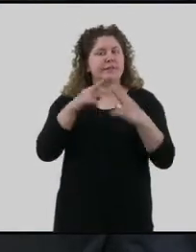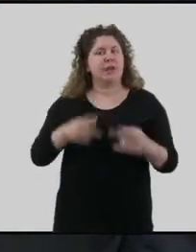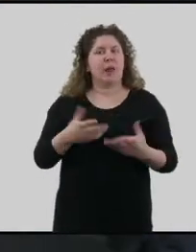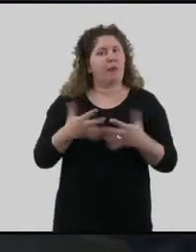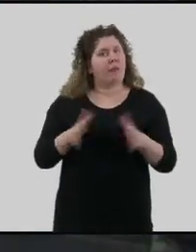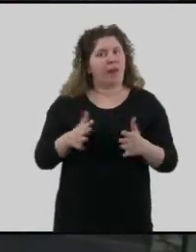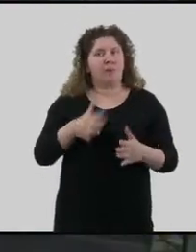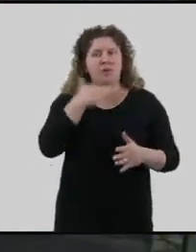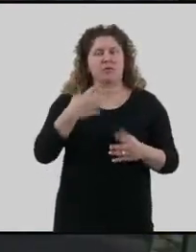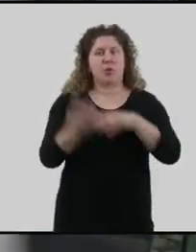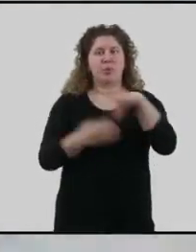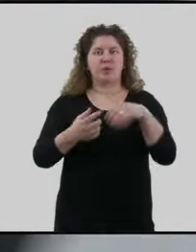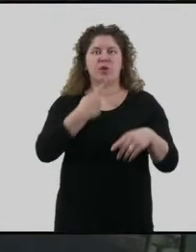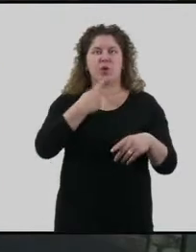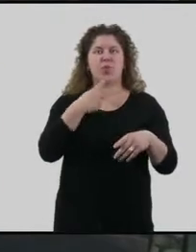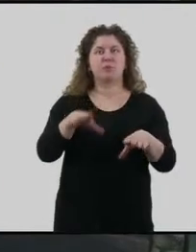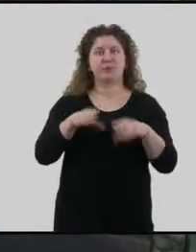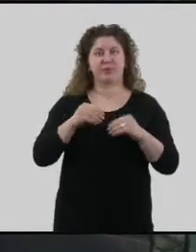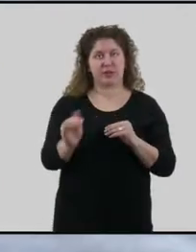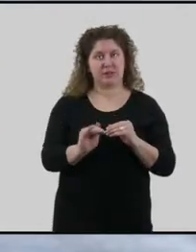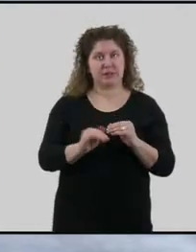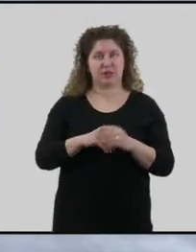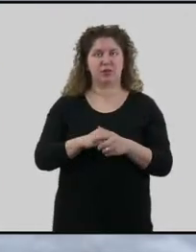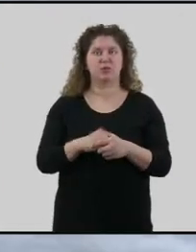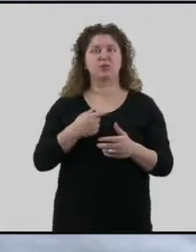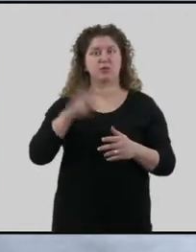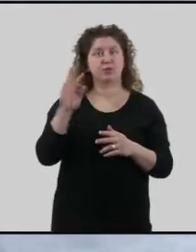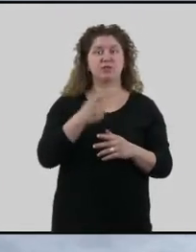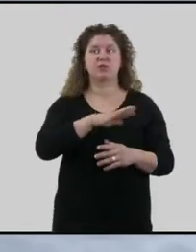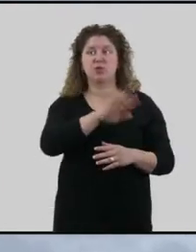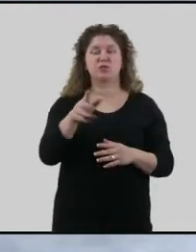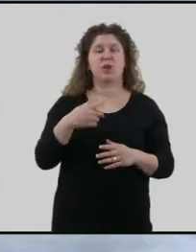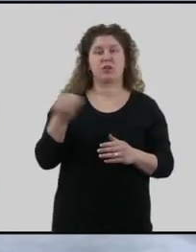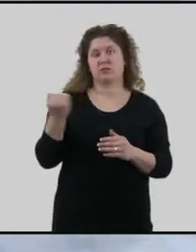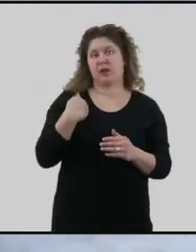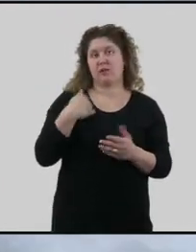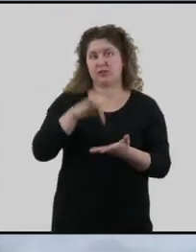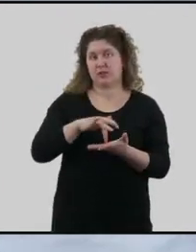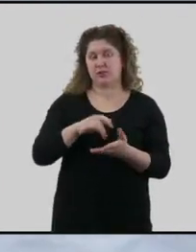udomiteljskih obitelji, pa su tada pozvali obitelji da se s povjerenjem obrate centru.